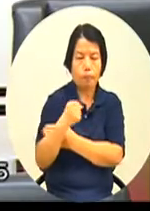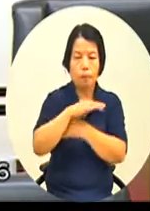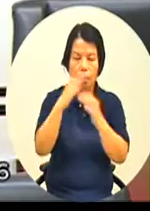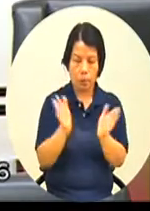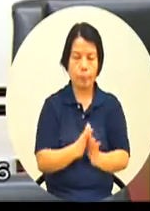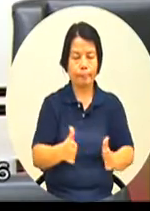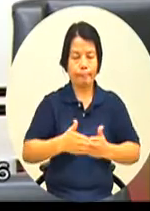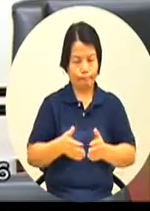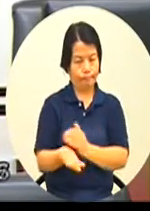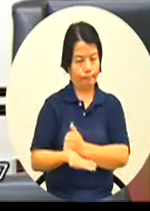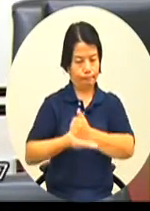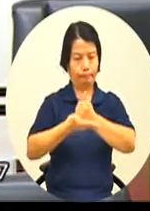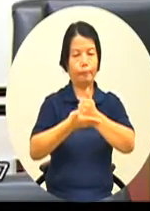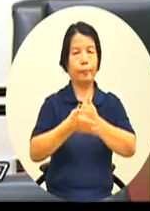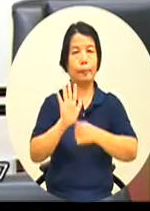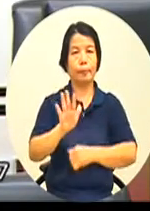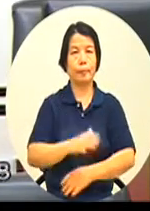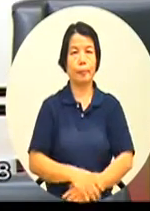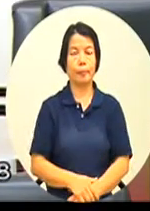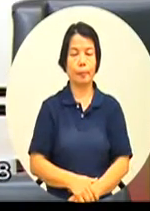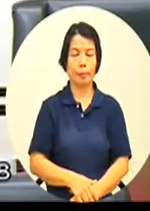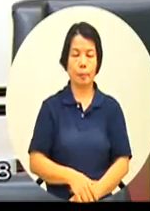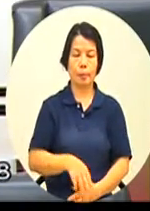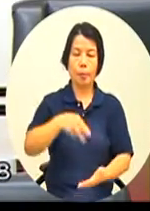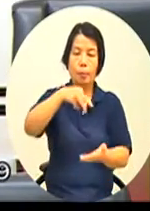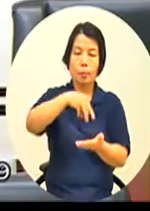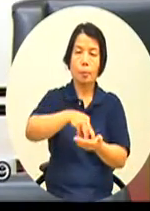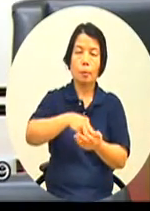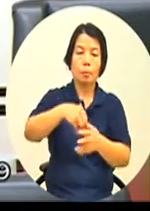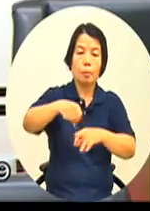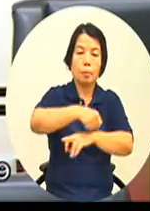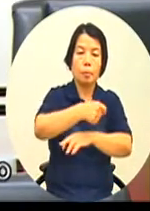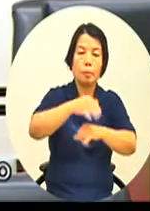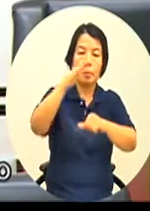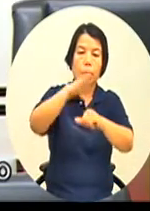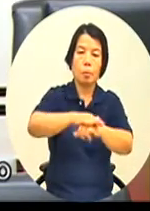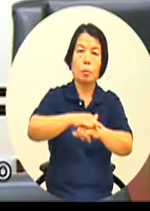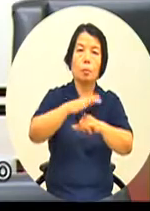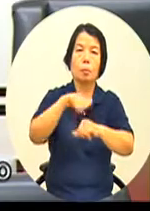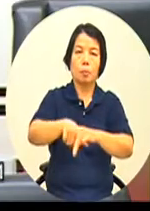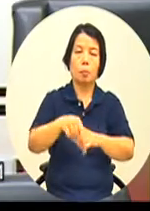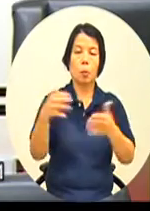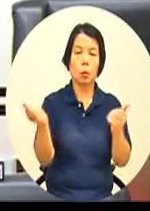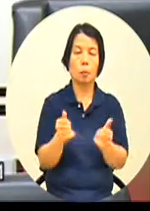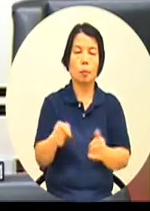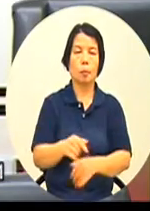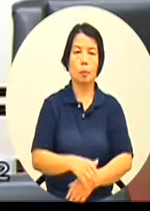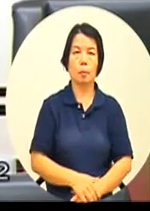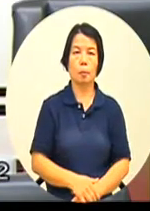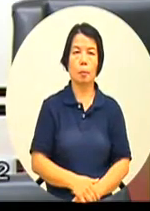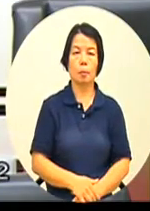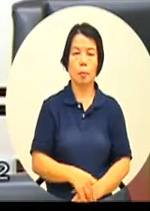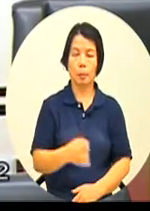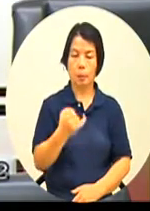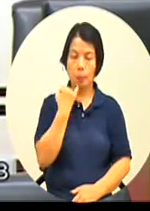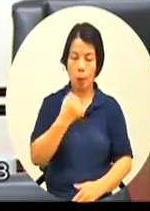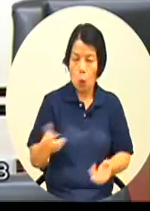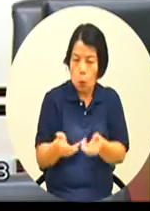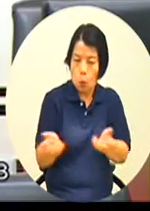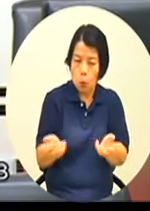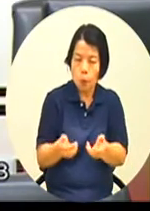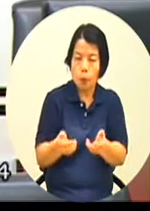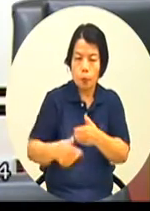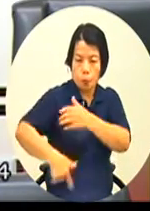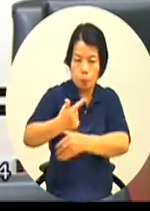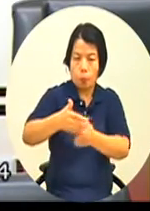定。那第二个就是富鼎金公墓的问题，我们还是期待这个富鼎金公墓它可以赶快加速，